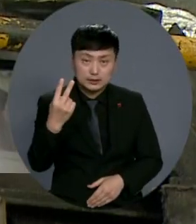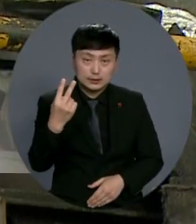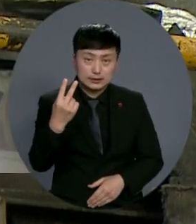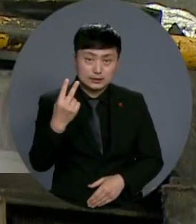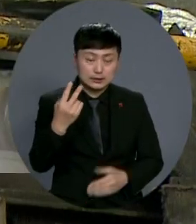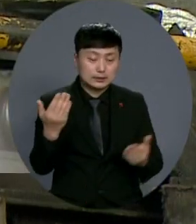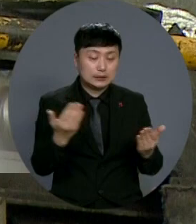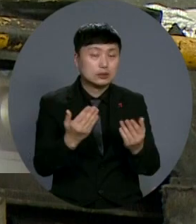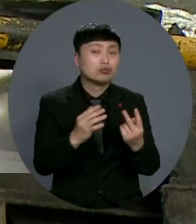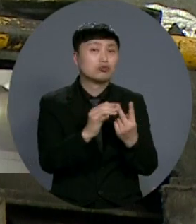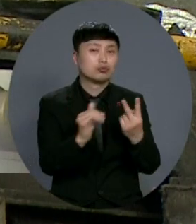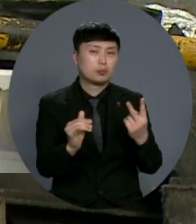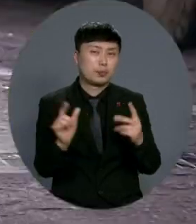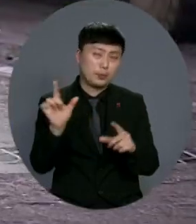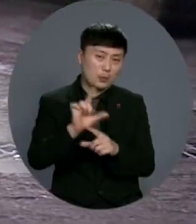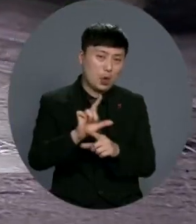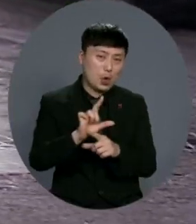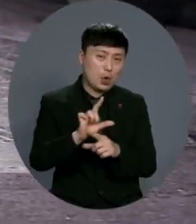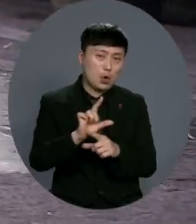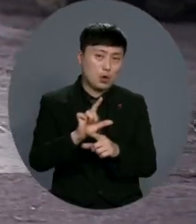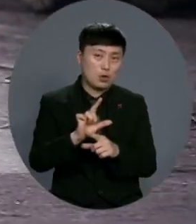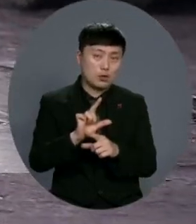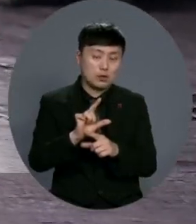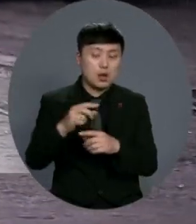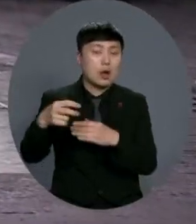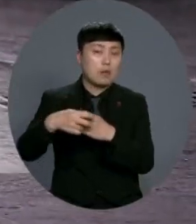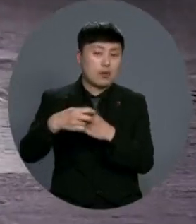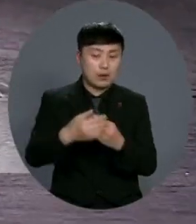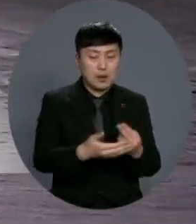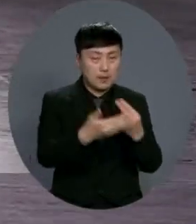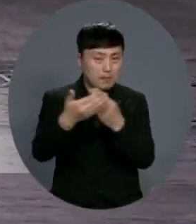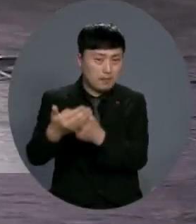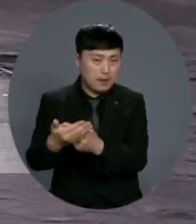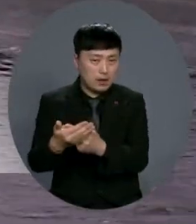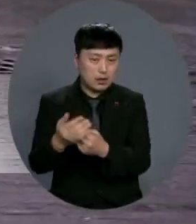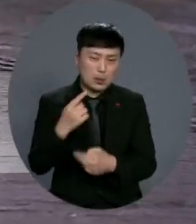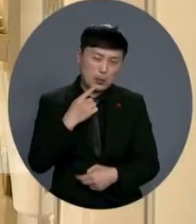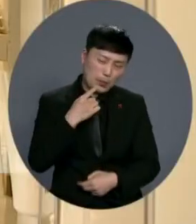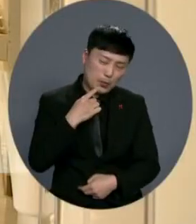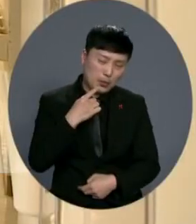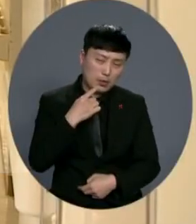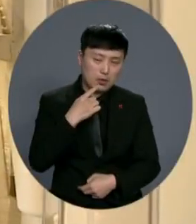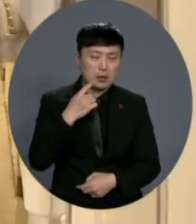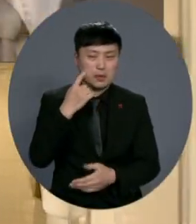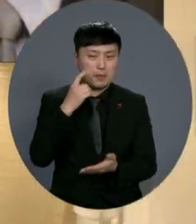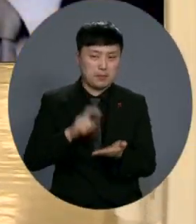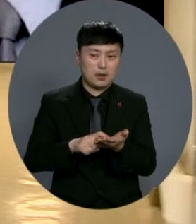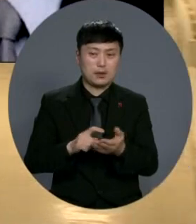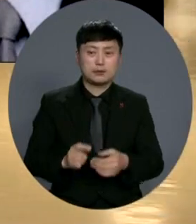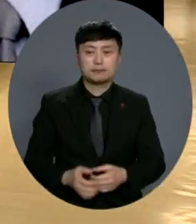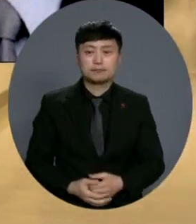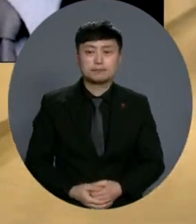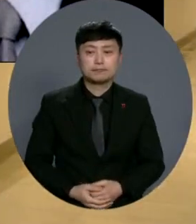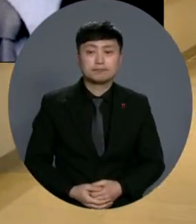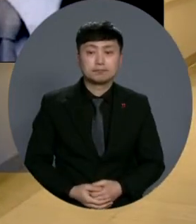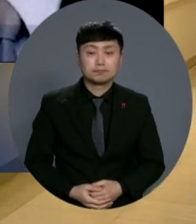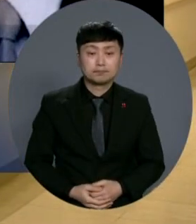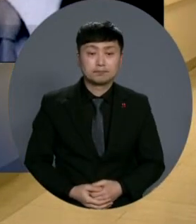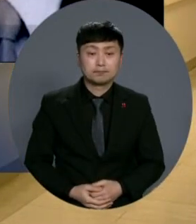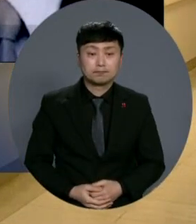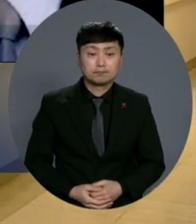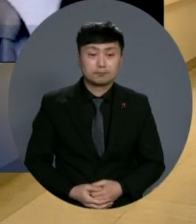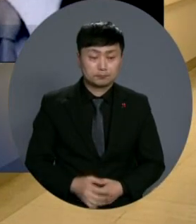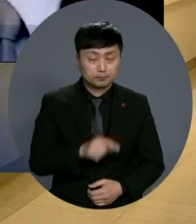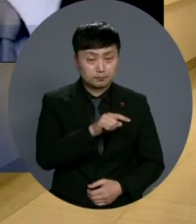노동자 2명이 원주 세브란스 기독병원에서 아르신 중독 진단을 받은 겁니다. 두 분 다 이제 좀 공통적으로